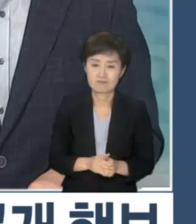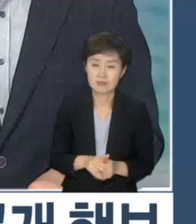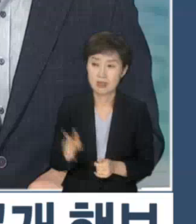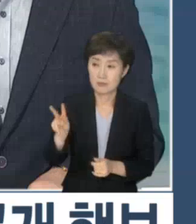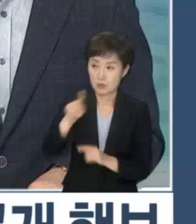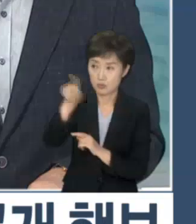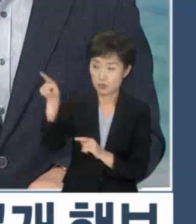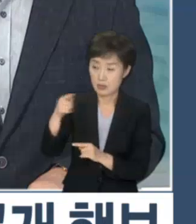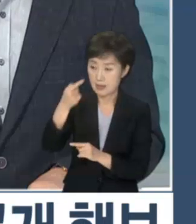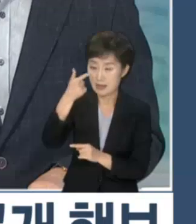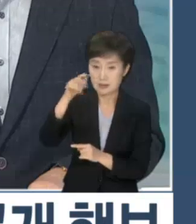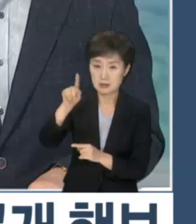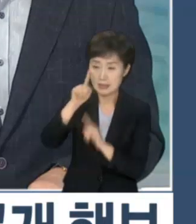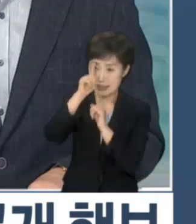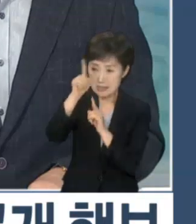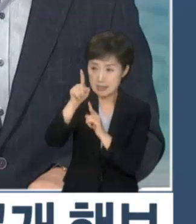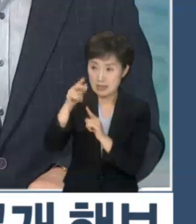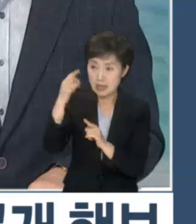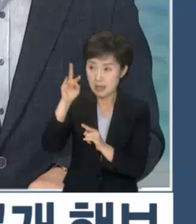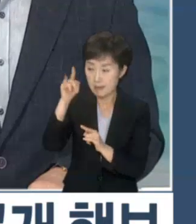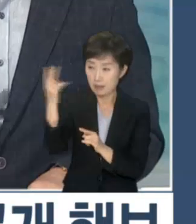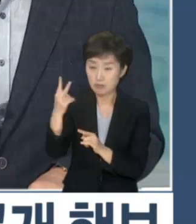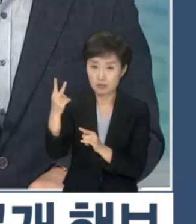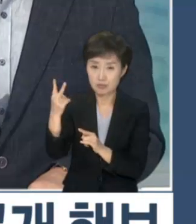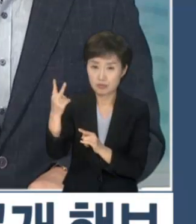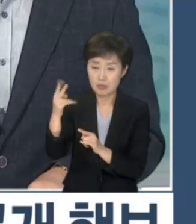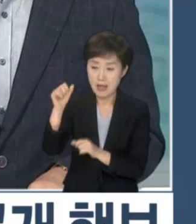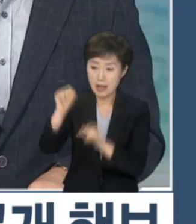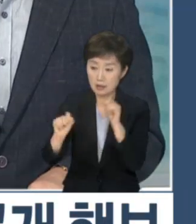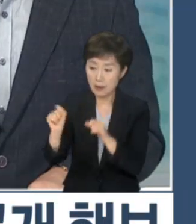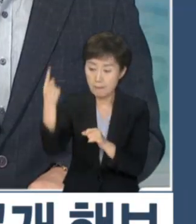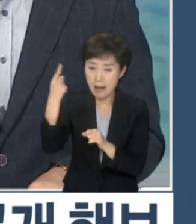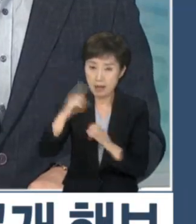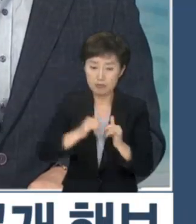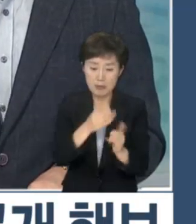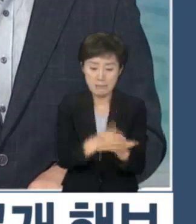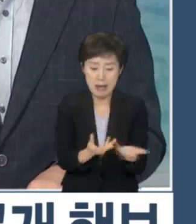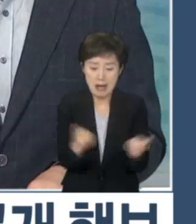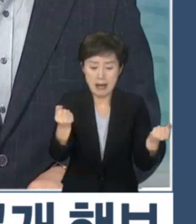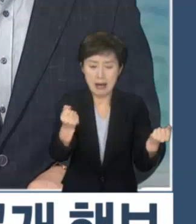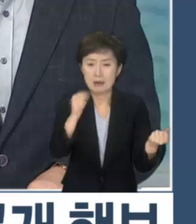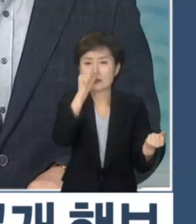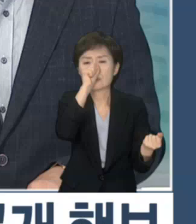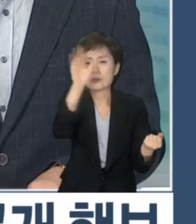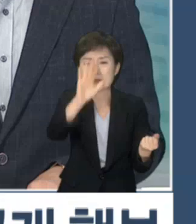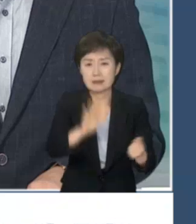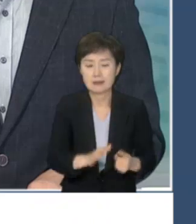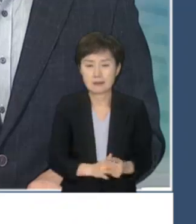국민들을 분열시키는 형태로 이어져서는 안 되겠다라는 생각을 기본적으로 하고 그런 생각